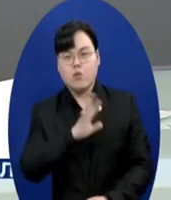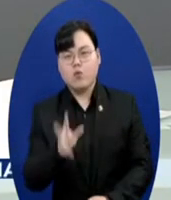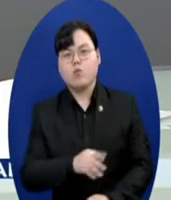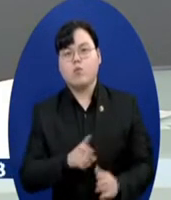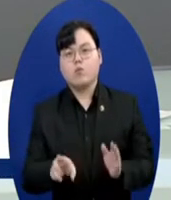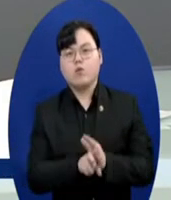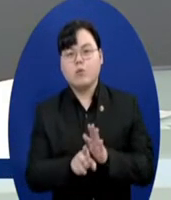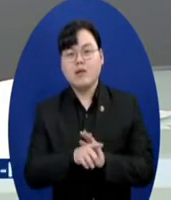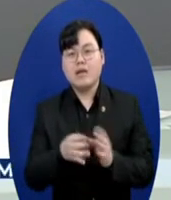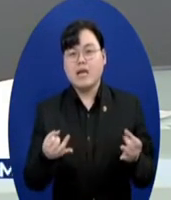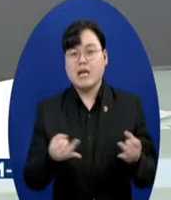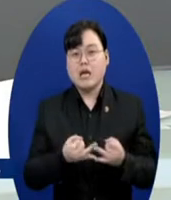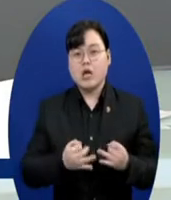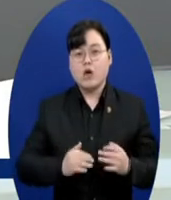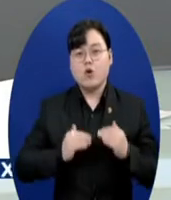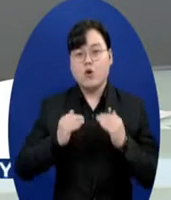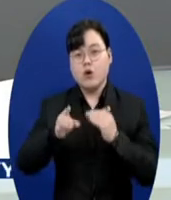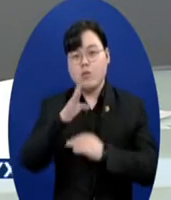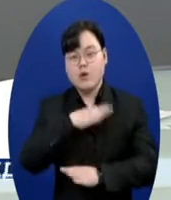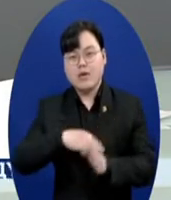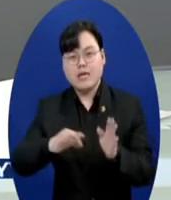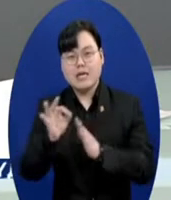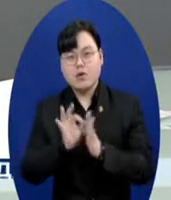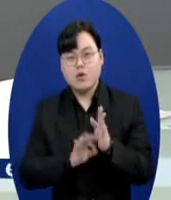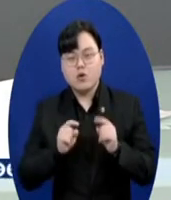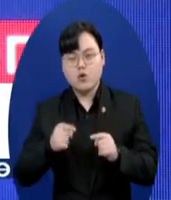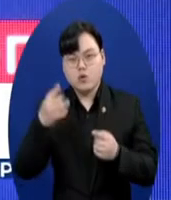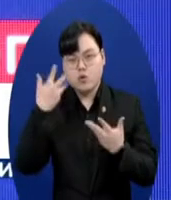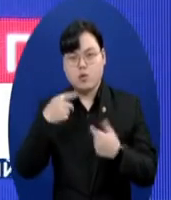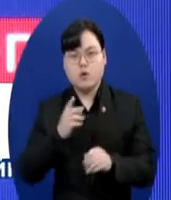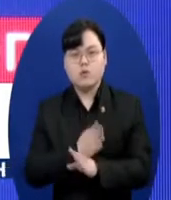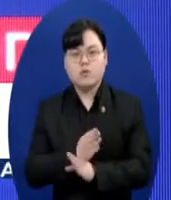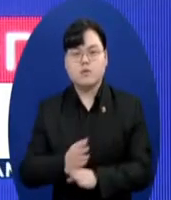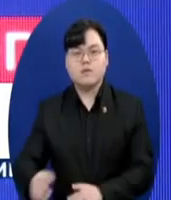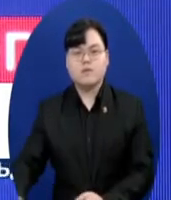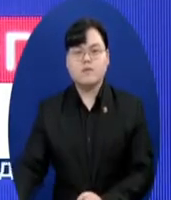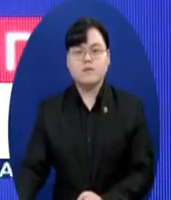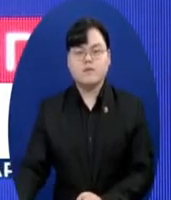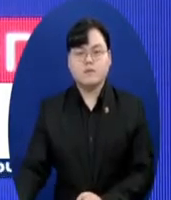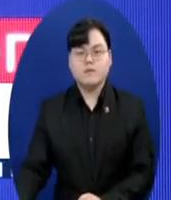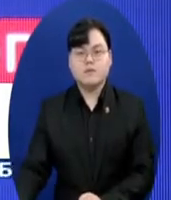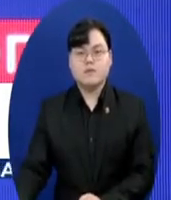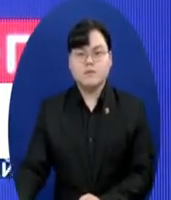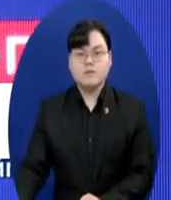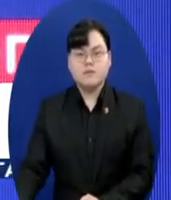бүрдэнэ гэж харж байгаа юм. Цахим хөгжлийн хурдсгаар хилэлцүүлэг өнөөдөр боллоо.